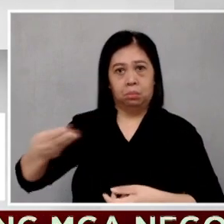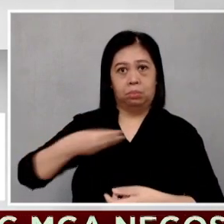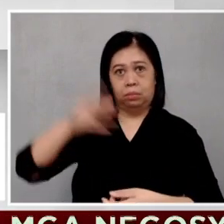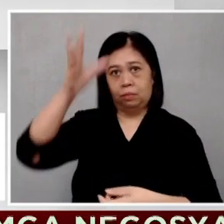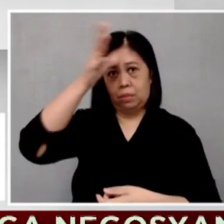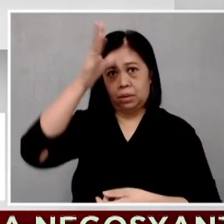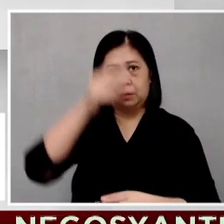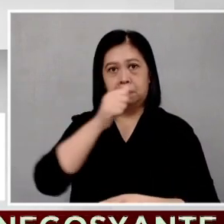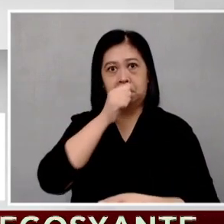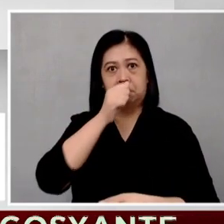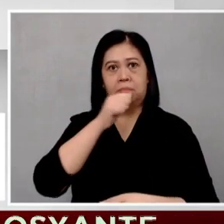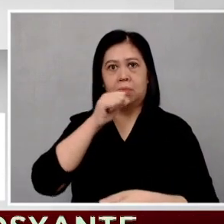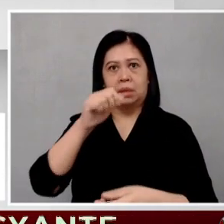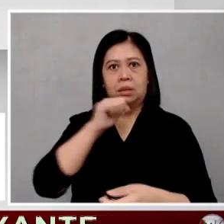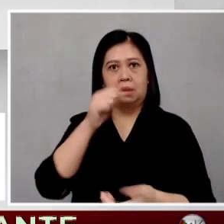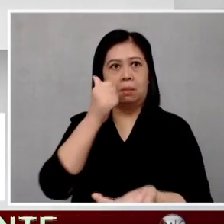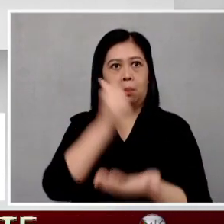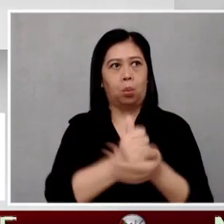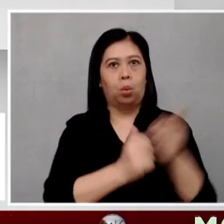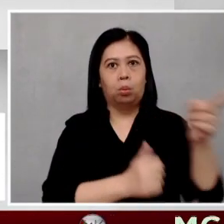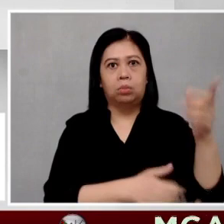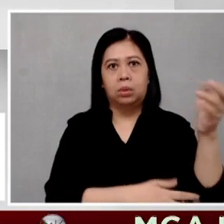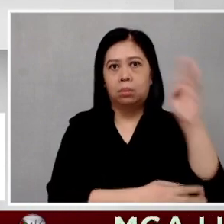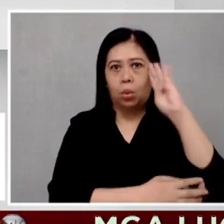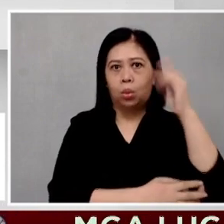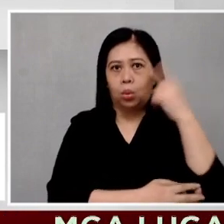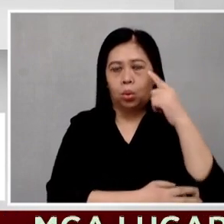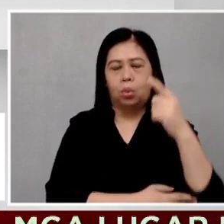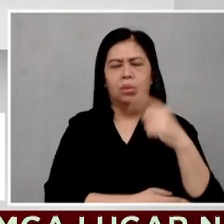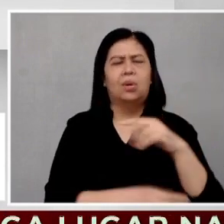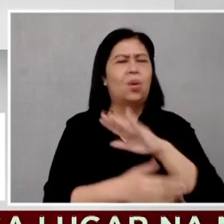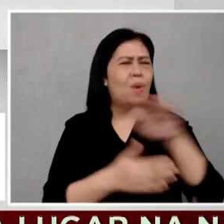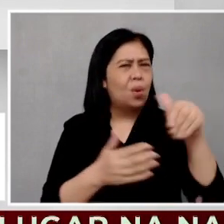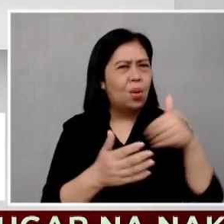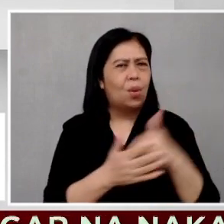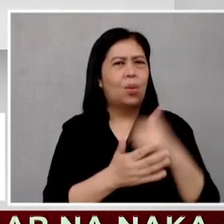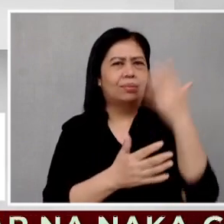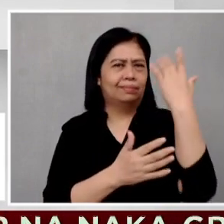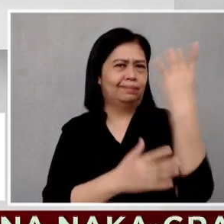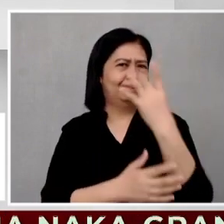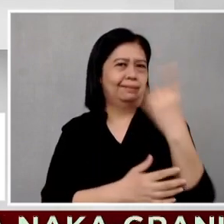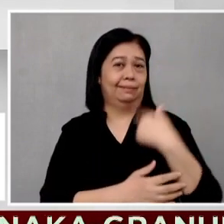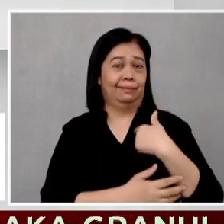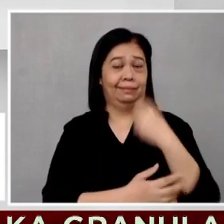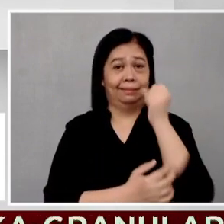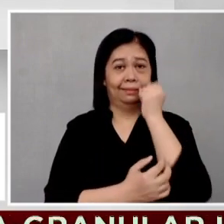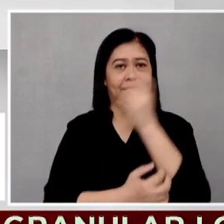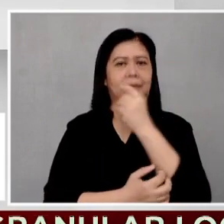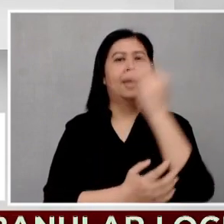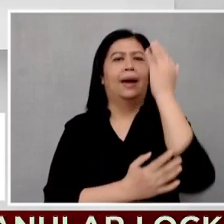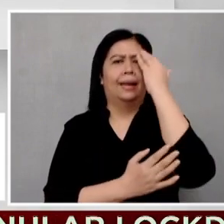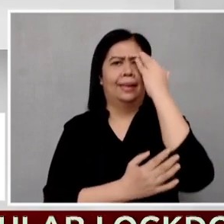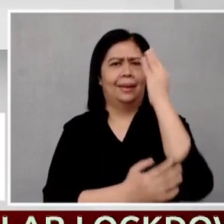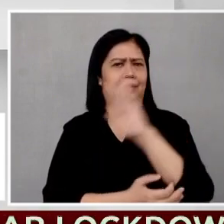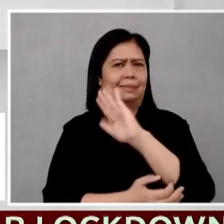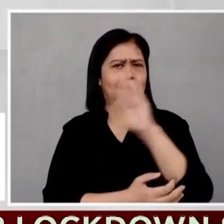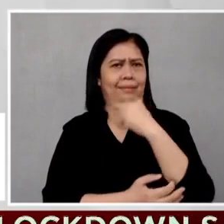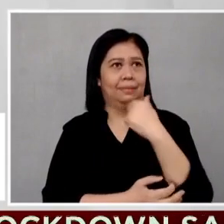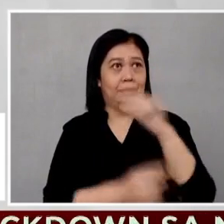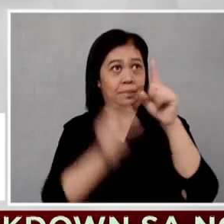umano inaprubahan ni Senador Go. Anya, lahat ng nakakakilala sa kanya alam na hindi siya nasisilaw sa